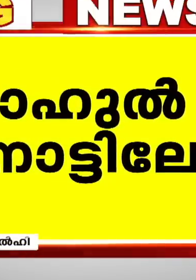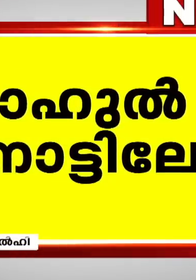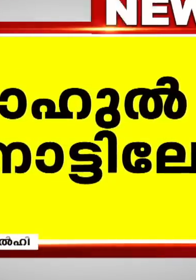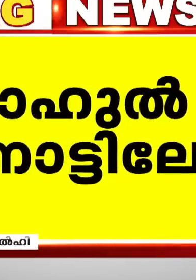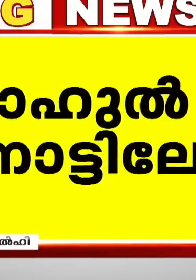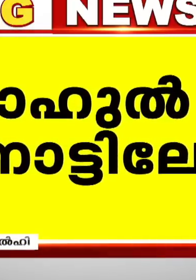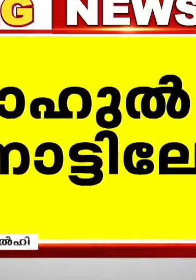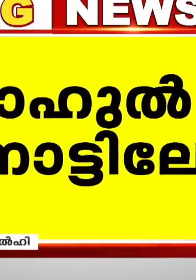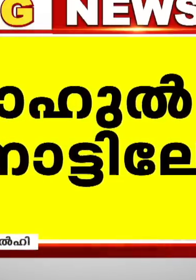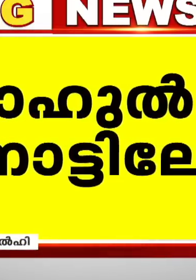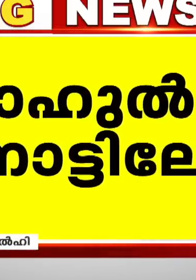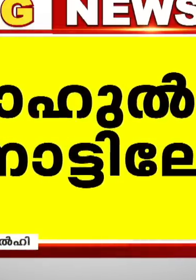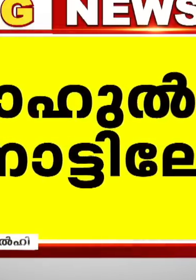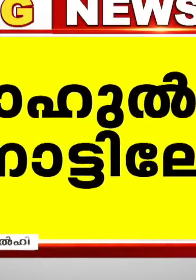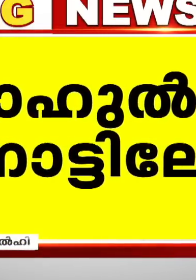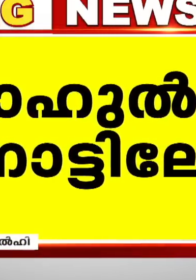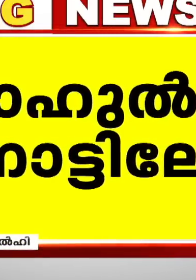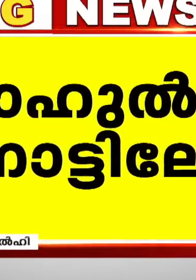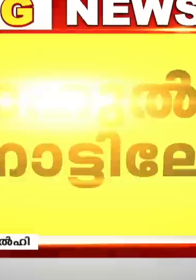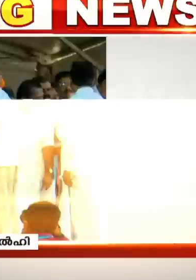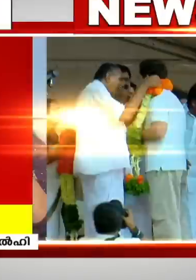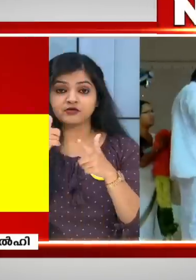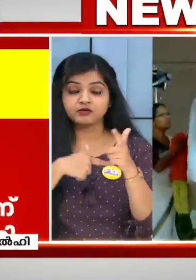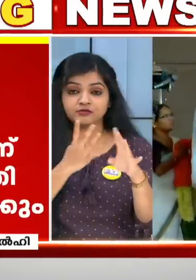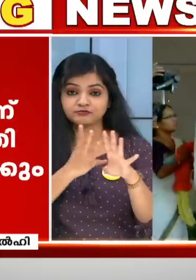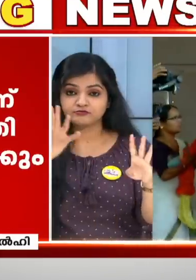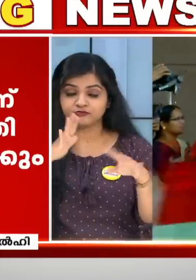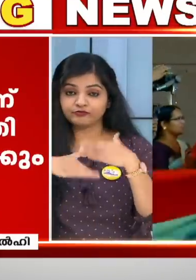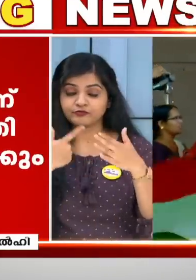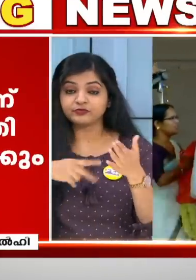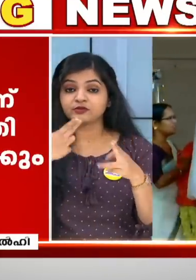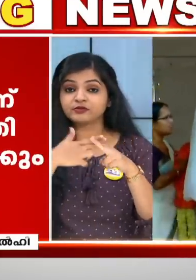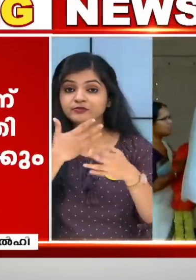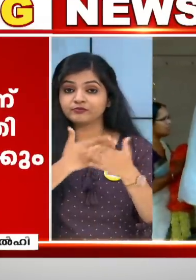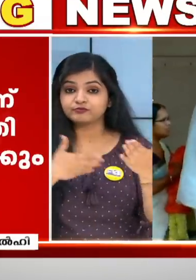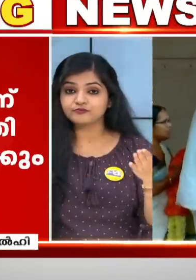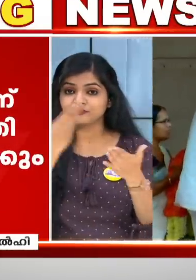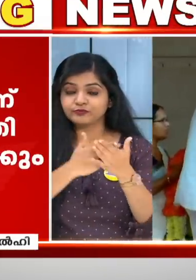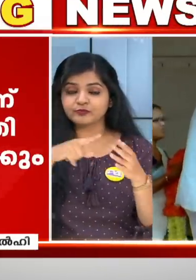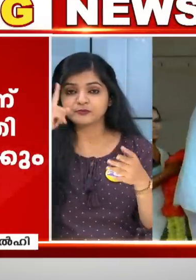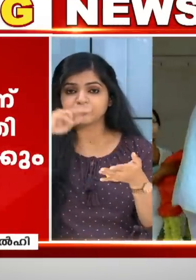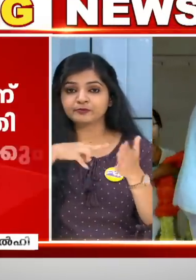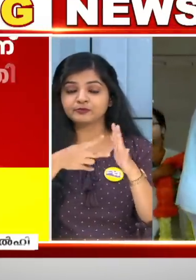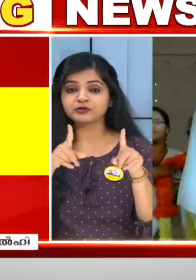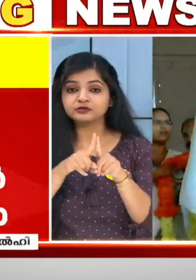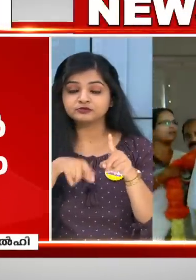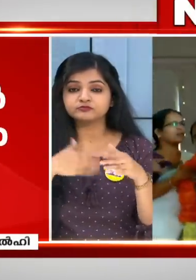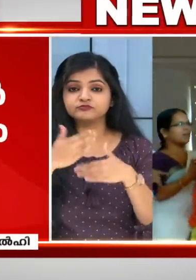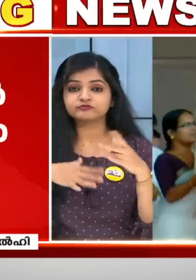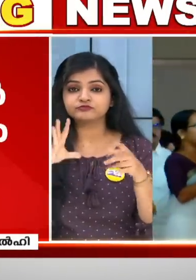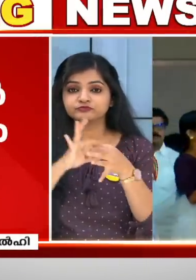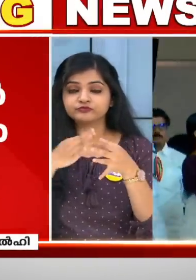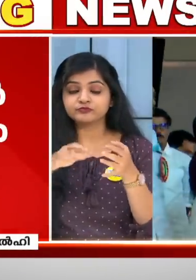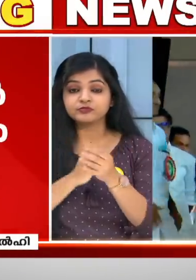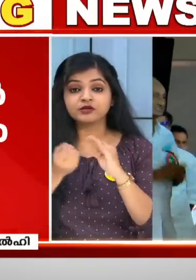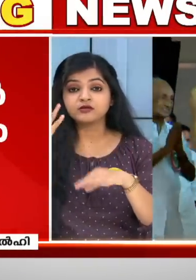ഗാന്ധി വലിയ റാലി സംഘടിപ്പിച്ചതിന് ശേഷം ഈ നാമനിർദ്ദേശ പത്രിക സമർപ്പിക്കുന്നത് അടക്കമുള്ള കാര്യങ്ങളിലേക്ക് കടന്നിരിക്കുന്നത്. കഴിഞ്ഞ തവണ